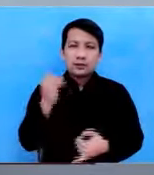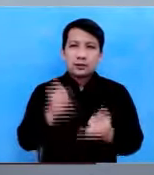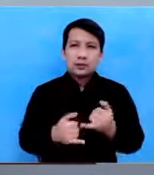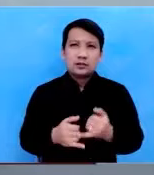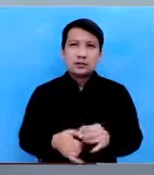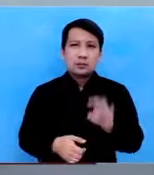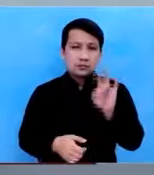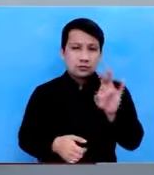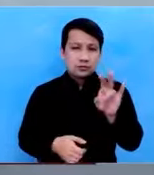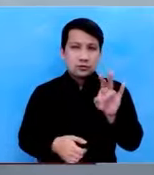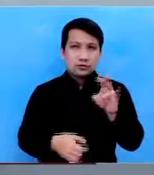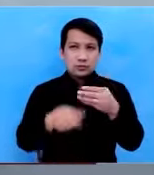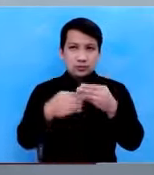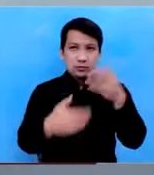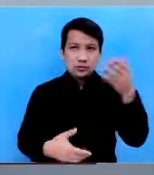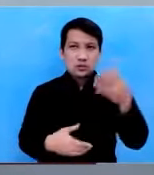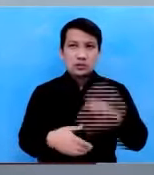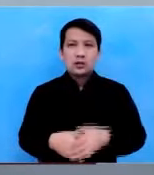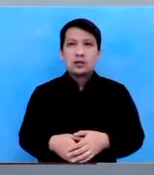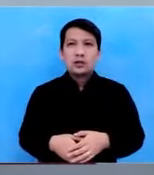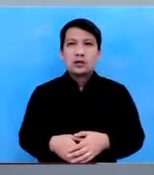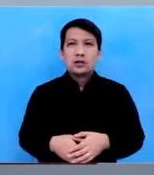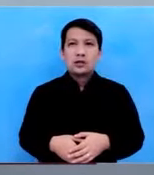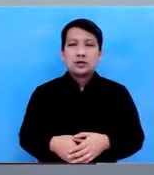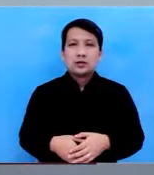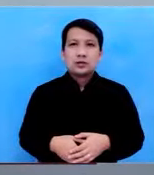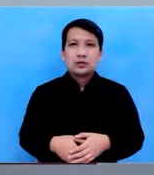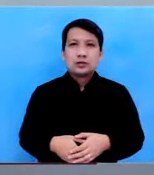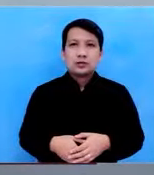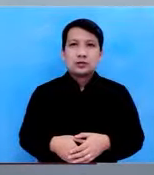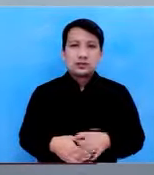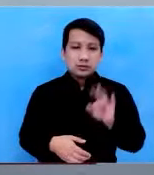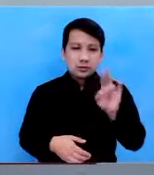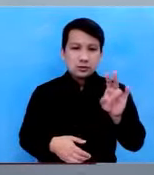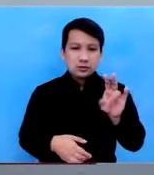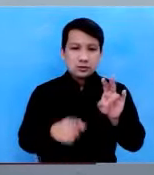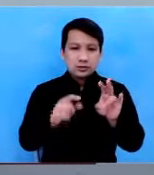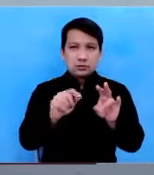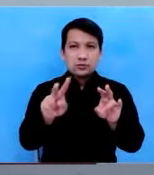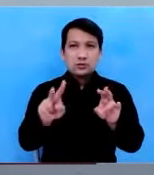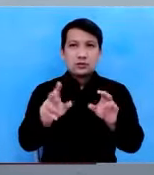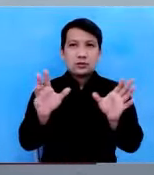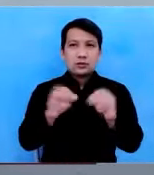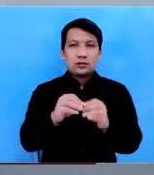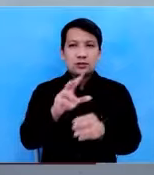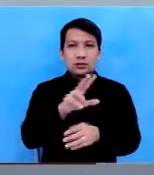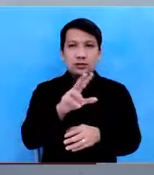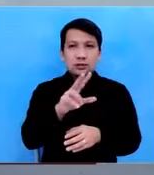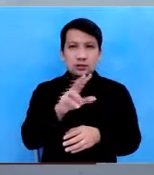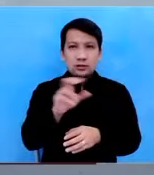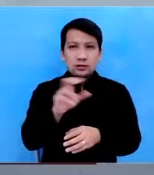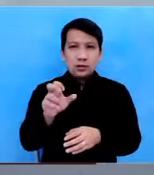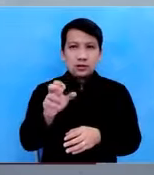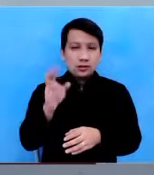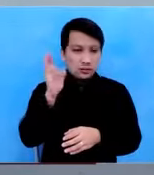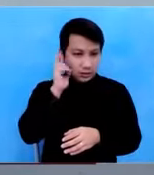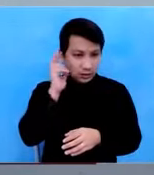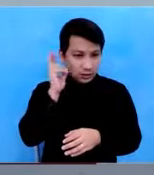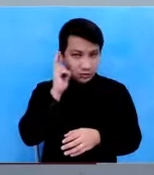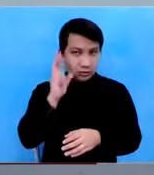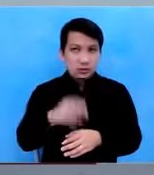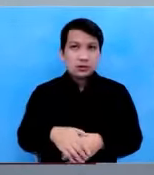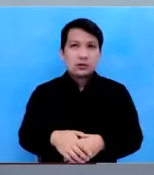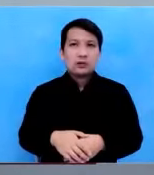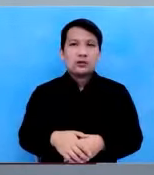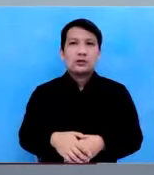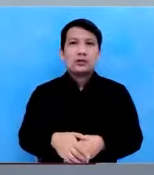mga pinasara ni Marcos na mga news organizations, 7 TV stations at halos 300 radio o radio stations at higit